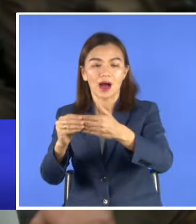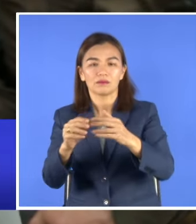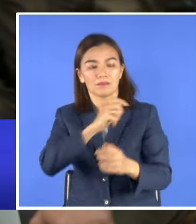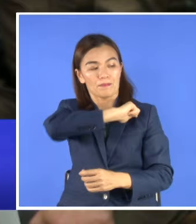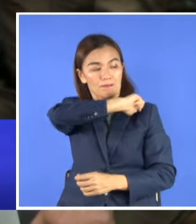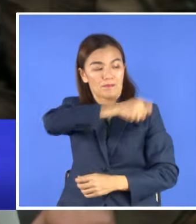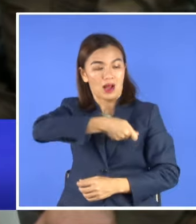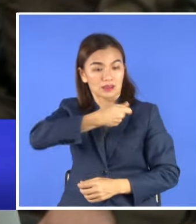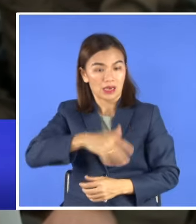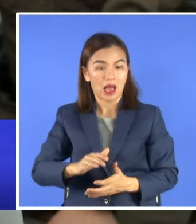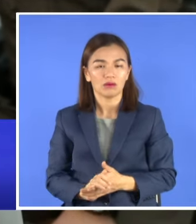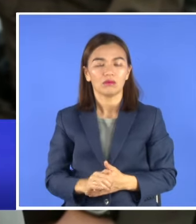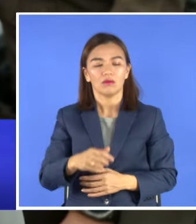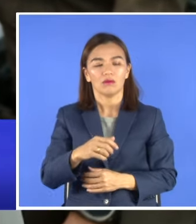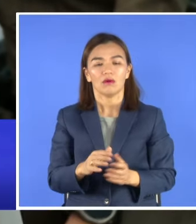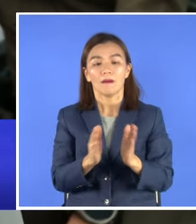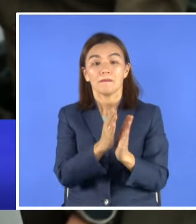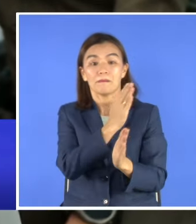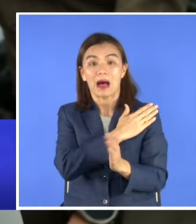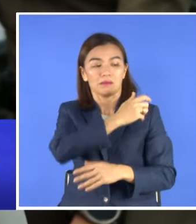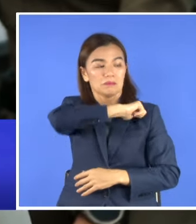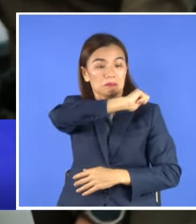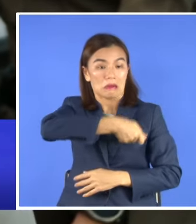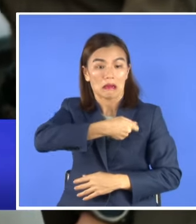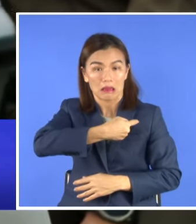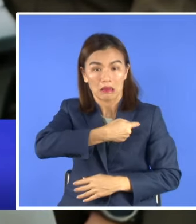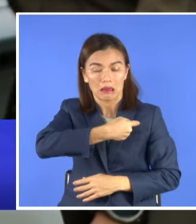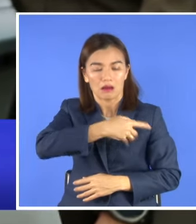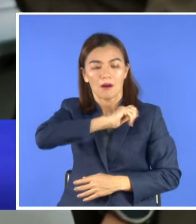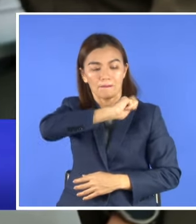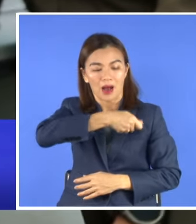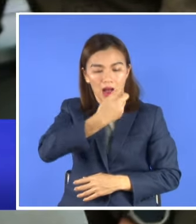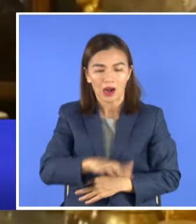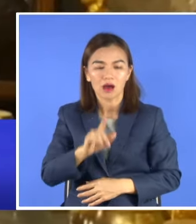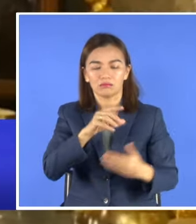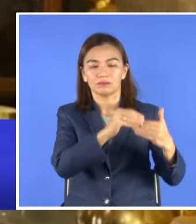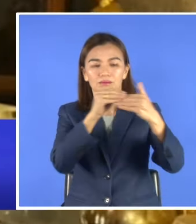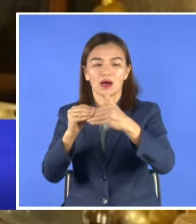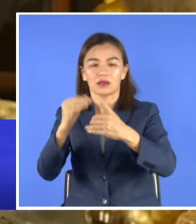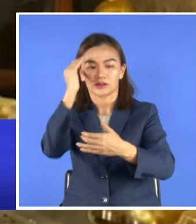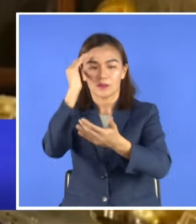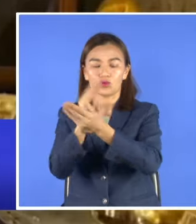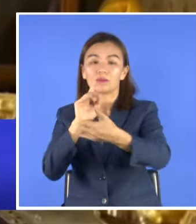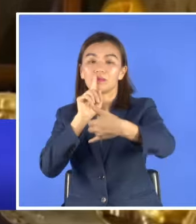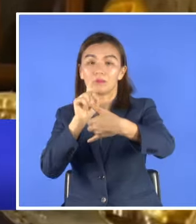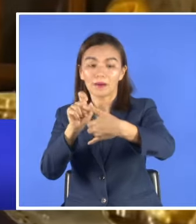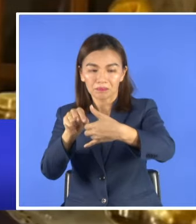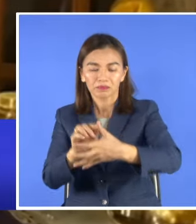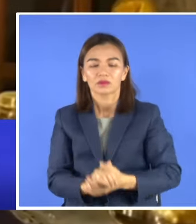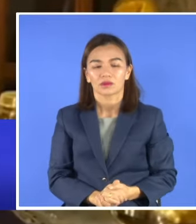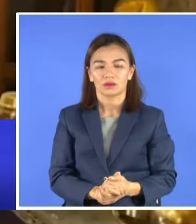นลาสิกขาก่อนนี่อย่างนี้ไม่ใช่พระแน่นอนเมื่อวันที่30ที่ผ่านมาเนี่ยนายบุญเชิดวันเกิดเห